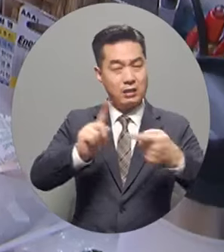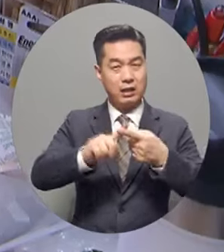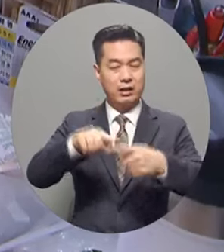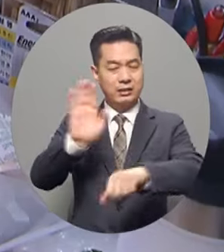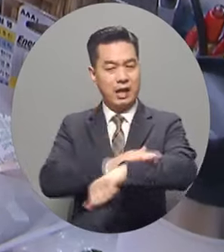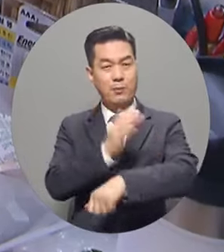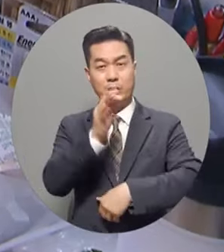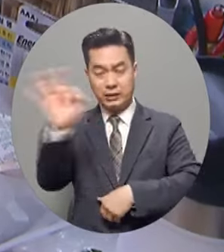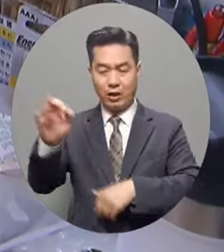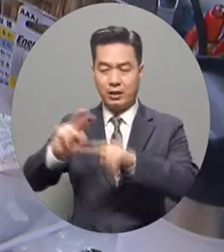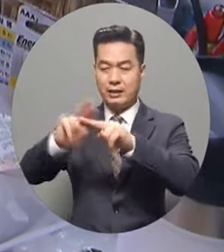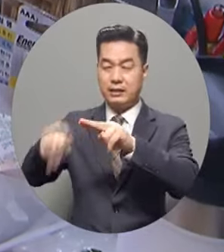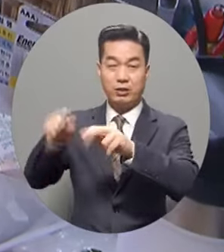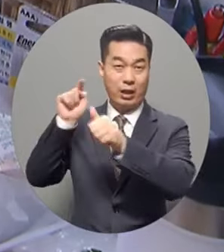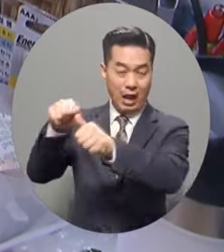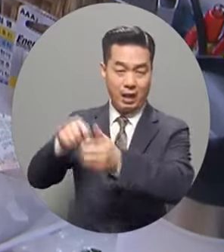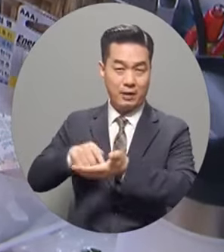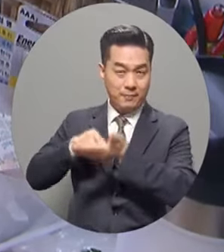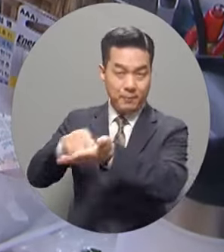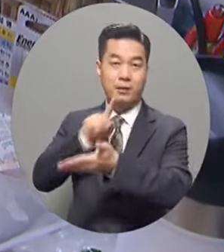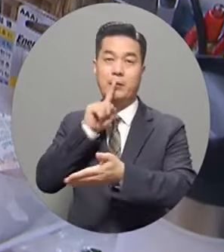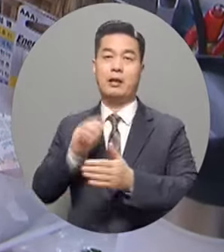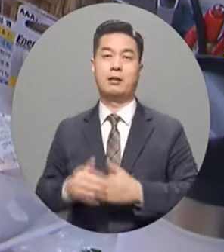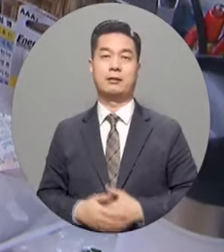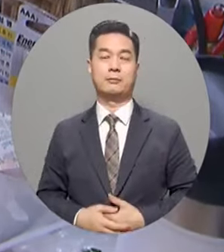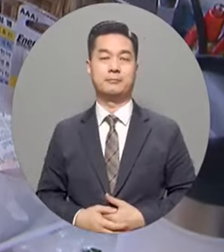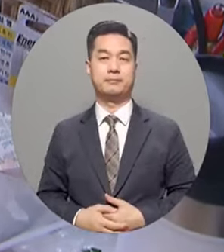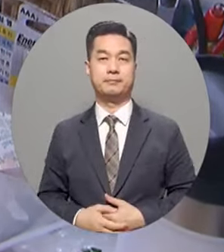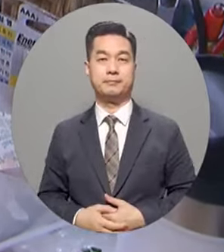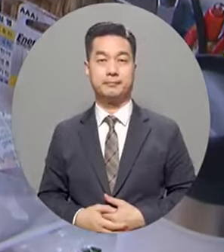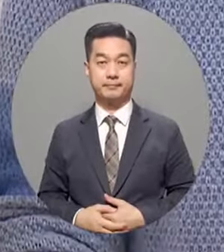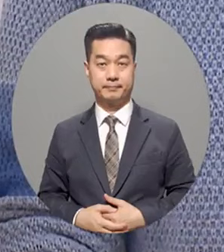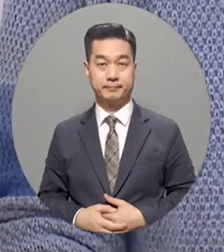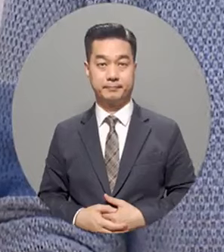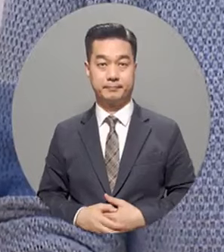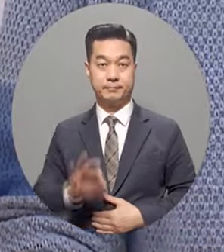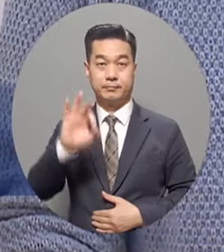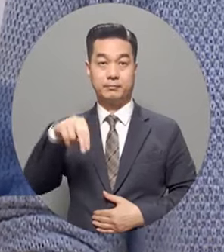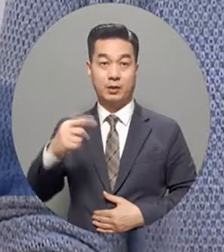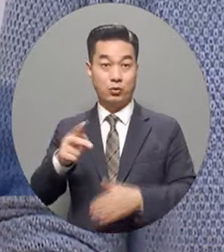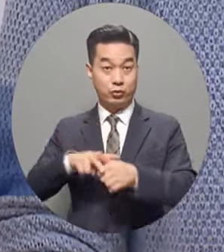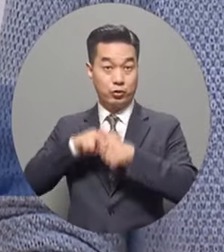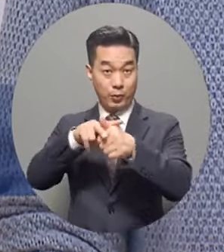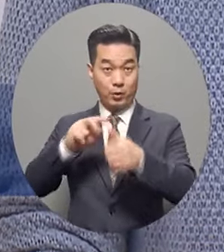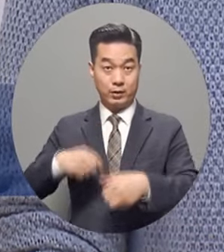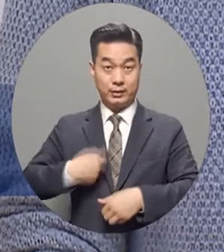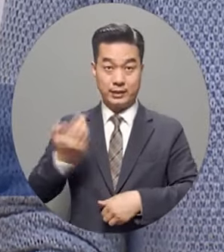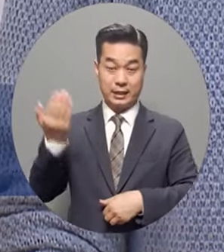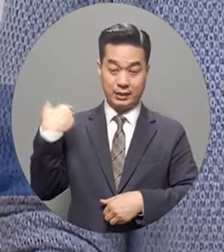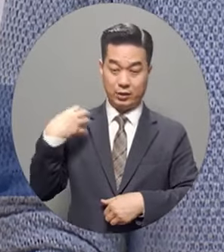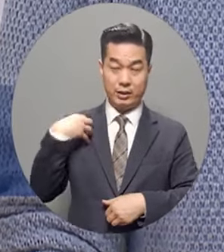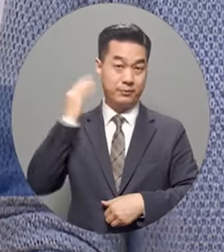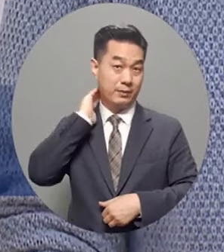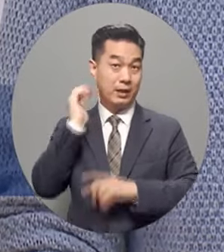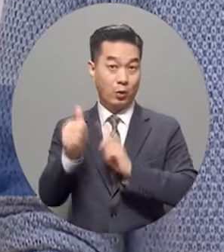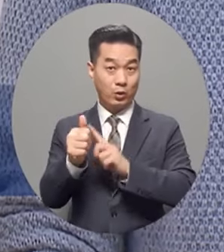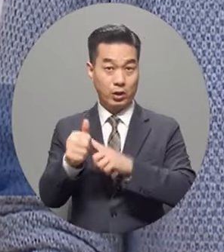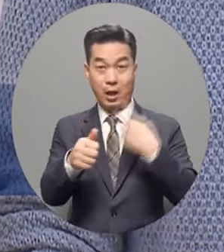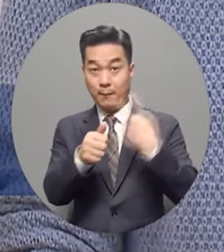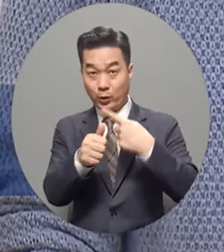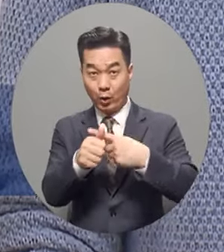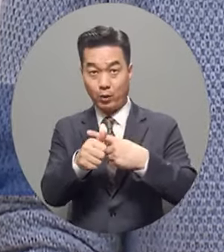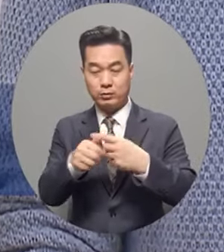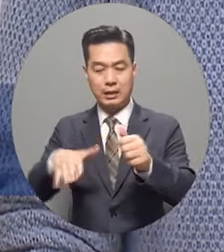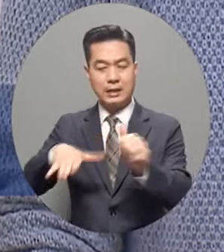인정하고 사퇴하라고 목소리를 높였습니다. 윤 후보는 자신의 전임 대통령에 대한 모독 및 살인교사